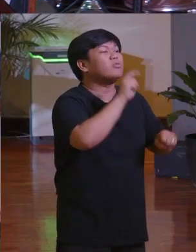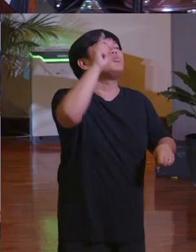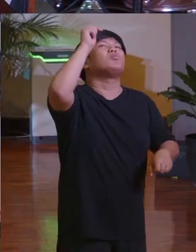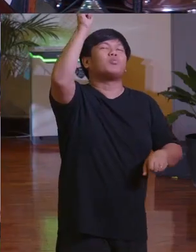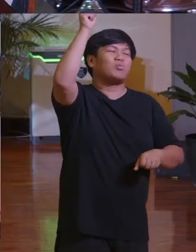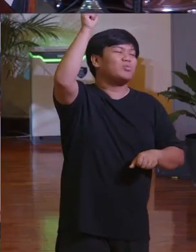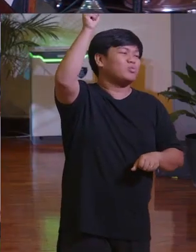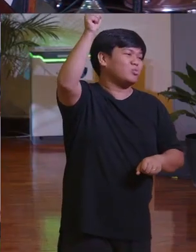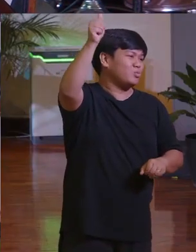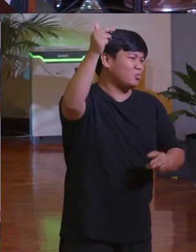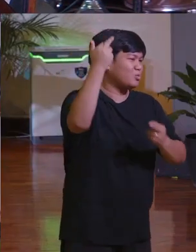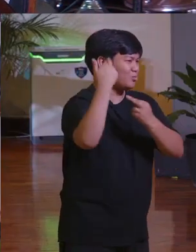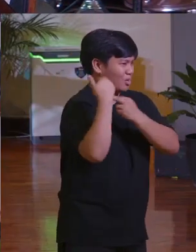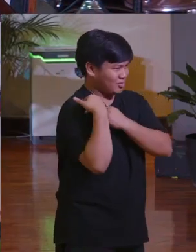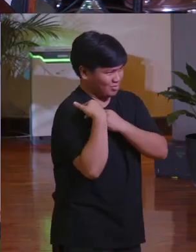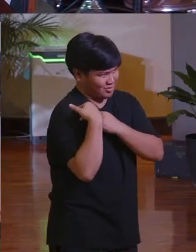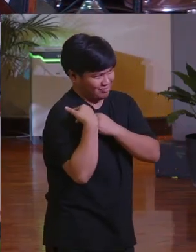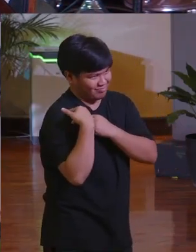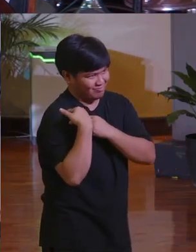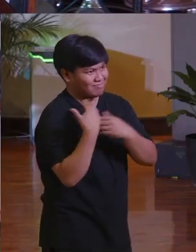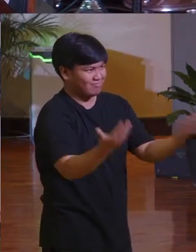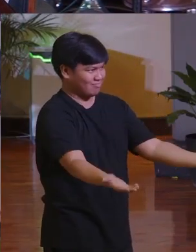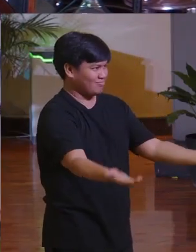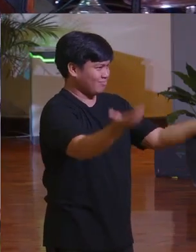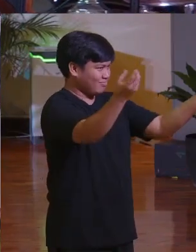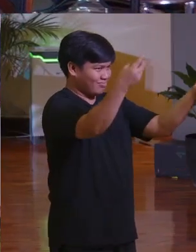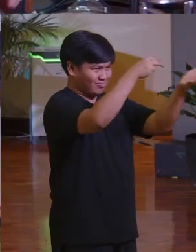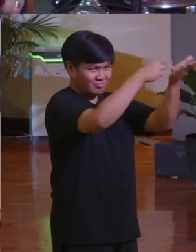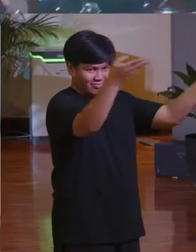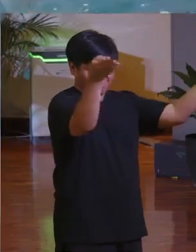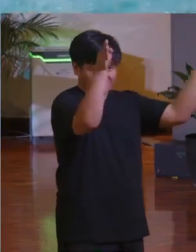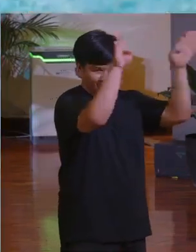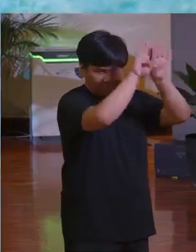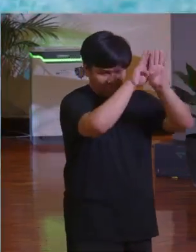Mga kapatid, tayo tumayo at tayo manalangin.